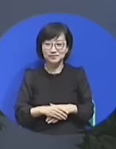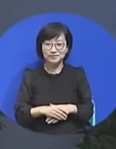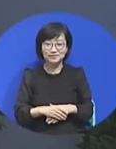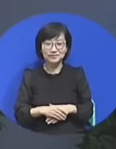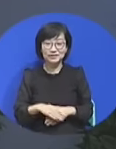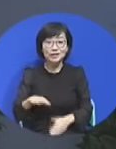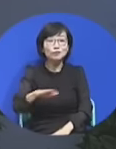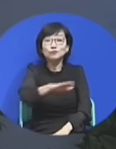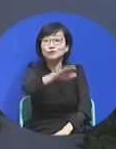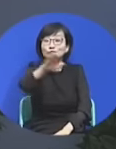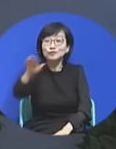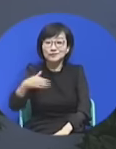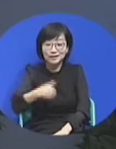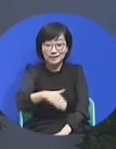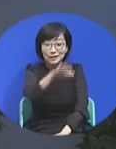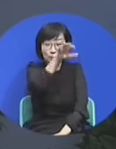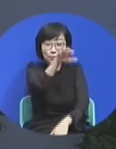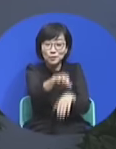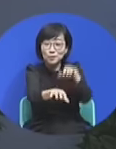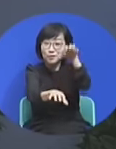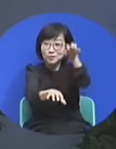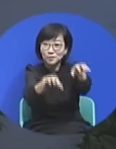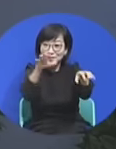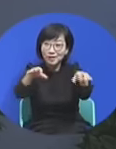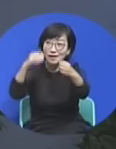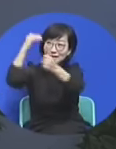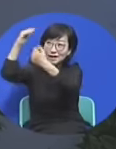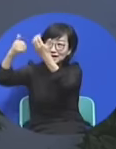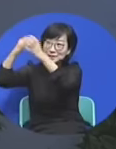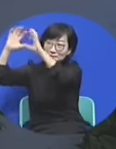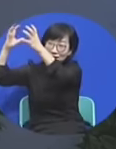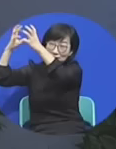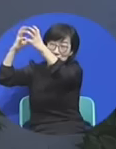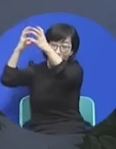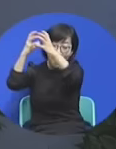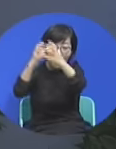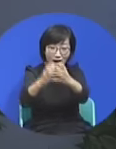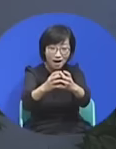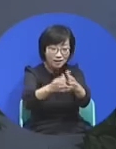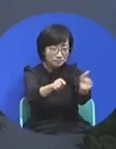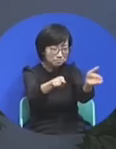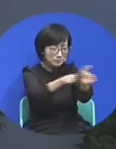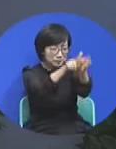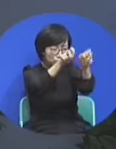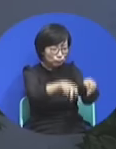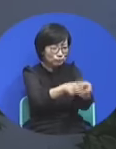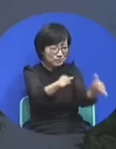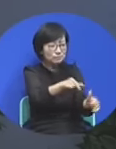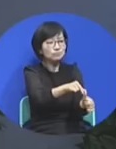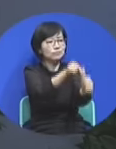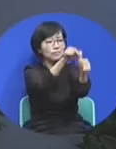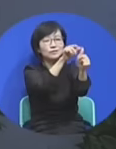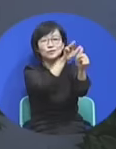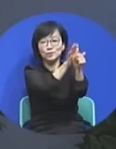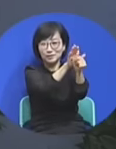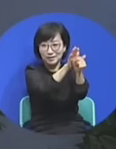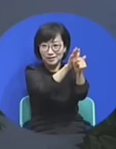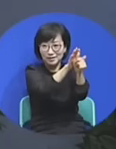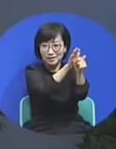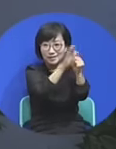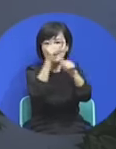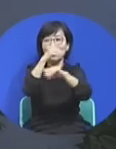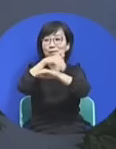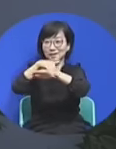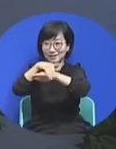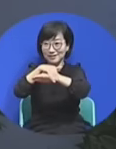여러분 가는 곳에 하나님의 나라 임하게 하여 그들을 살리겠다는 겁니다. Wherever you go, God will allow His kingdom to be established that you